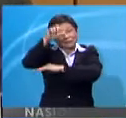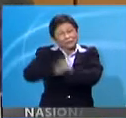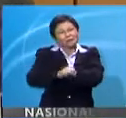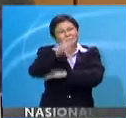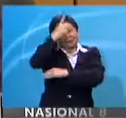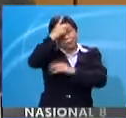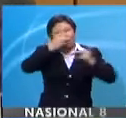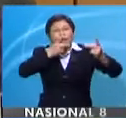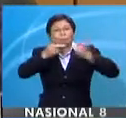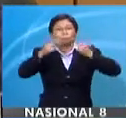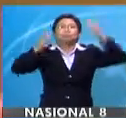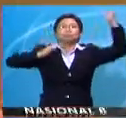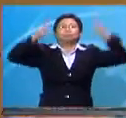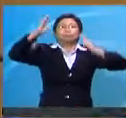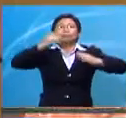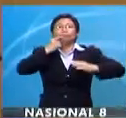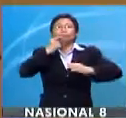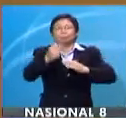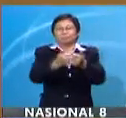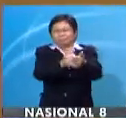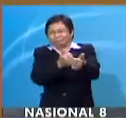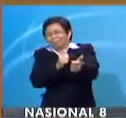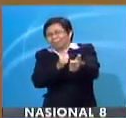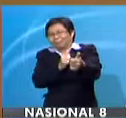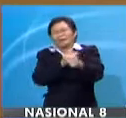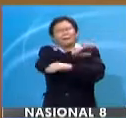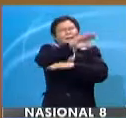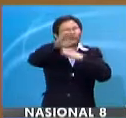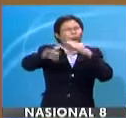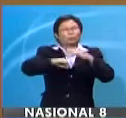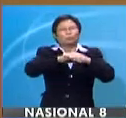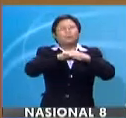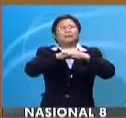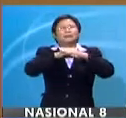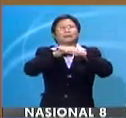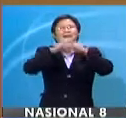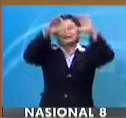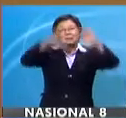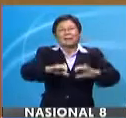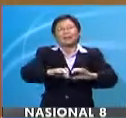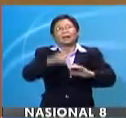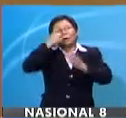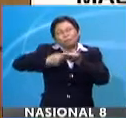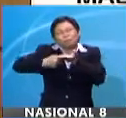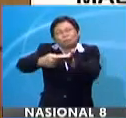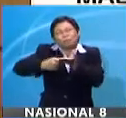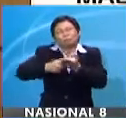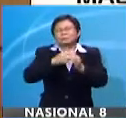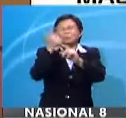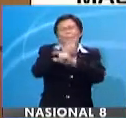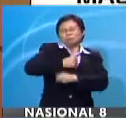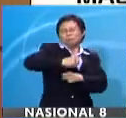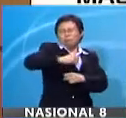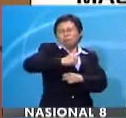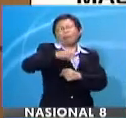Aman menegaskan Malaysia akan mengelak sebarang pendekatan berbentuk konfrontasi dalam proses rundingan itu. China is